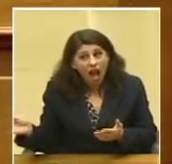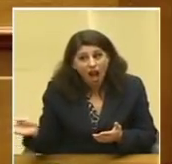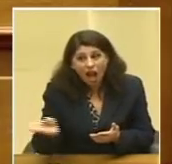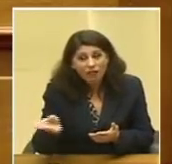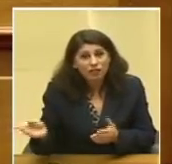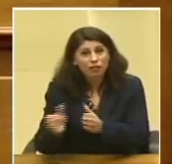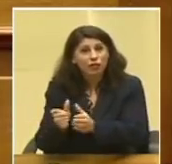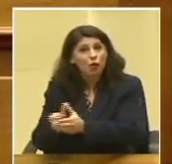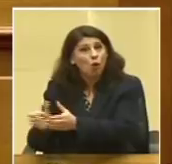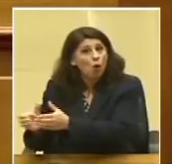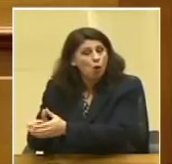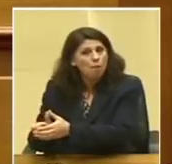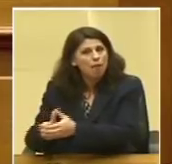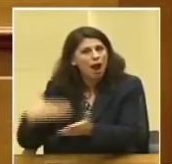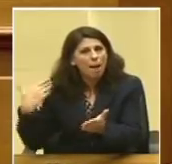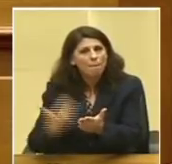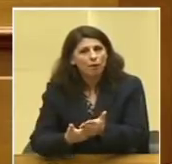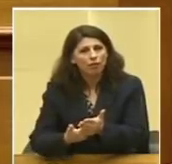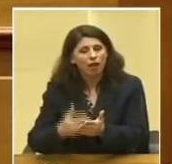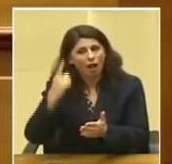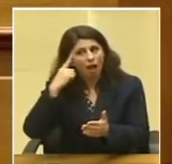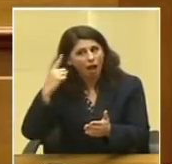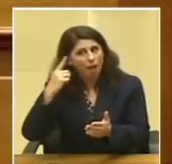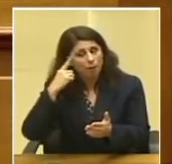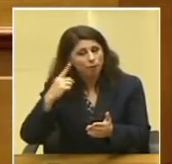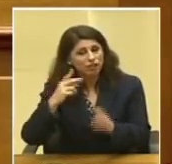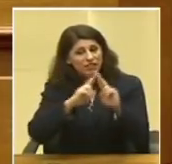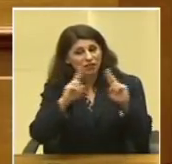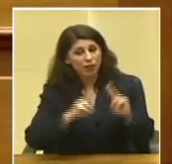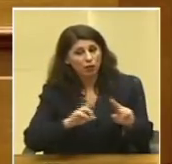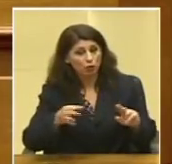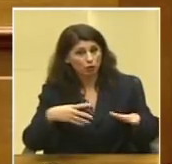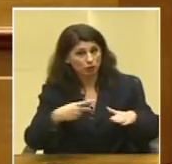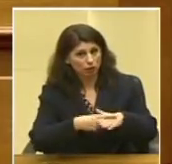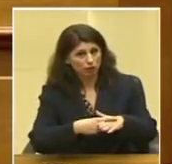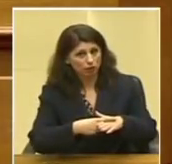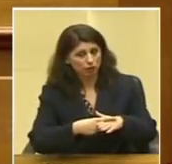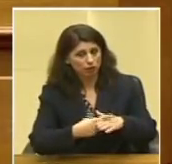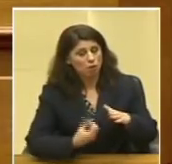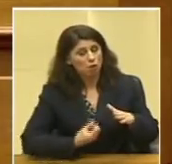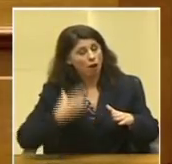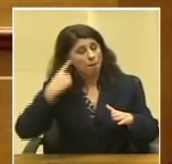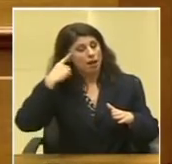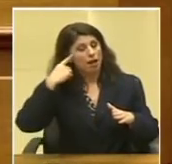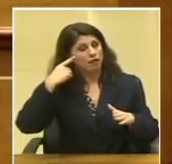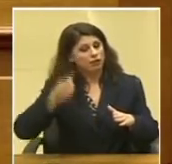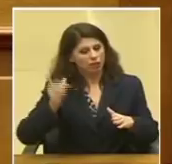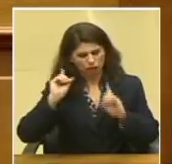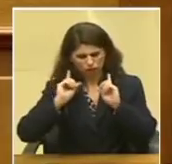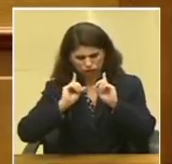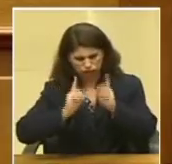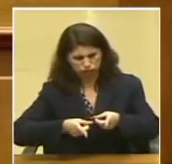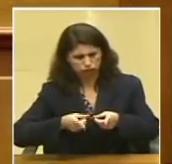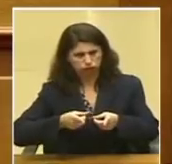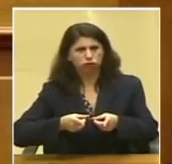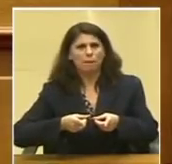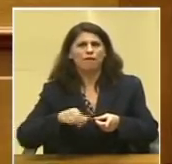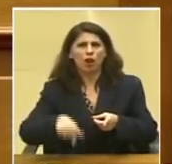απεδείκνυαν ότι οι απόψεις του Διεθνούς Νομισματικού Ταμείου που εμπνέστηκε και επέβαλε αυτό το μέτρο είναι